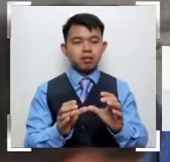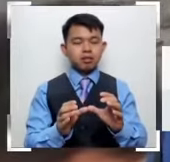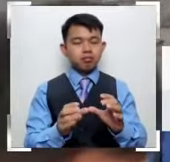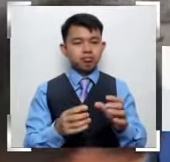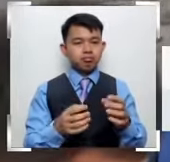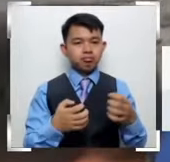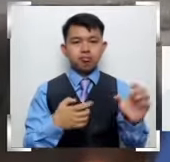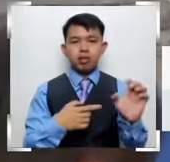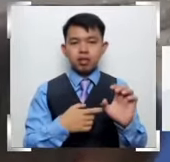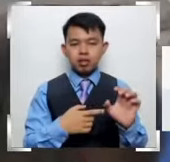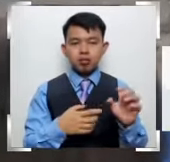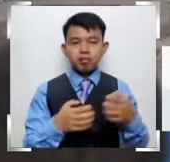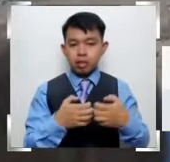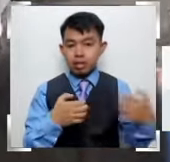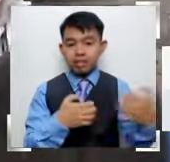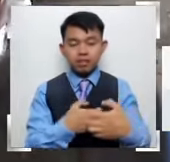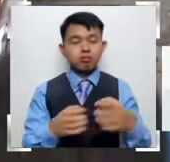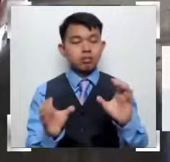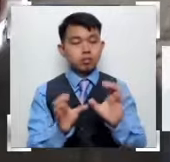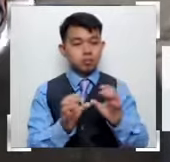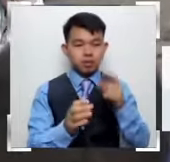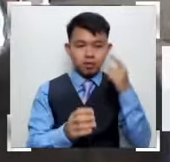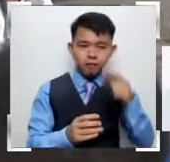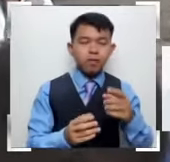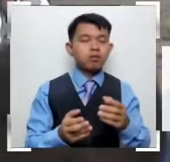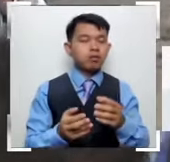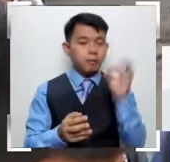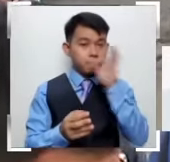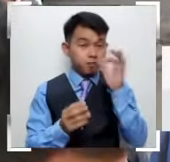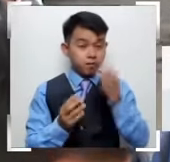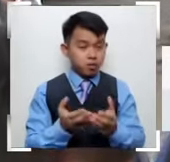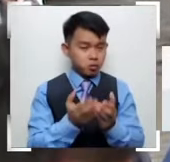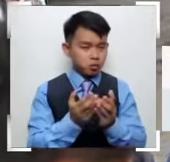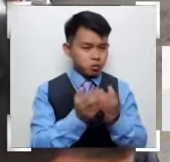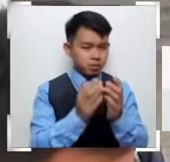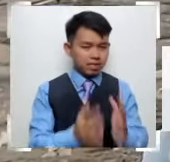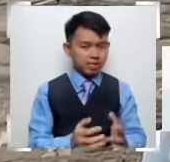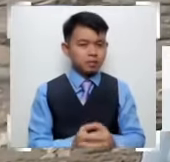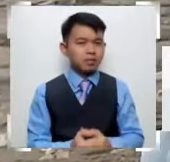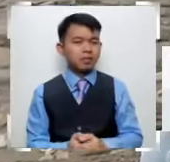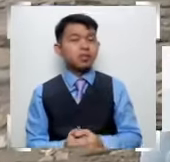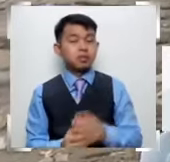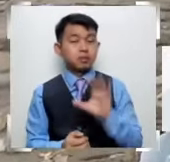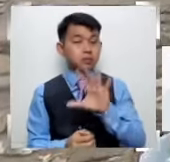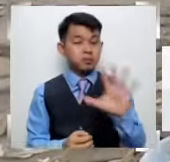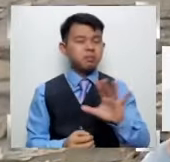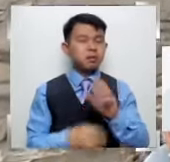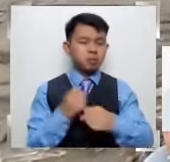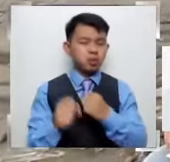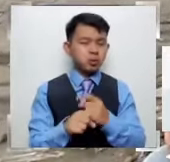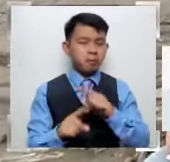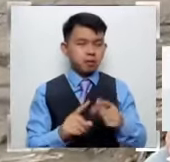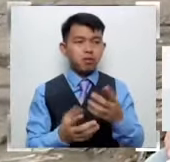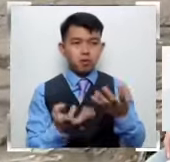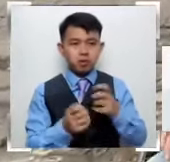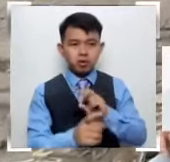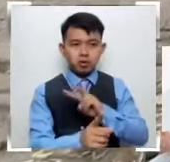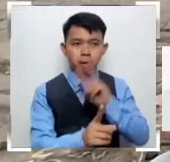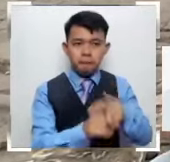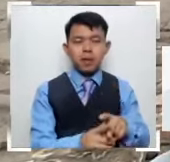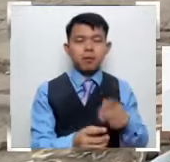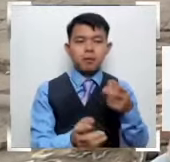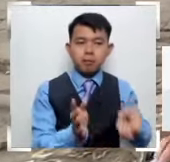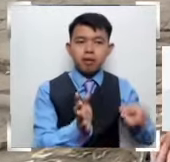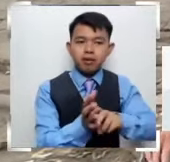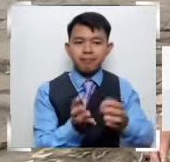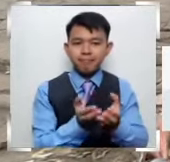European flag na barko. Sa edad na 55, nag-a-apply siya para muli makasampa sa barko. Pero mas natutuwa raw siya para sa anak na nasa fourth